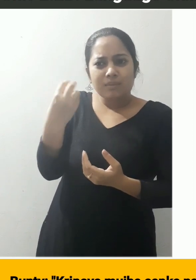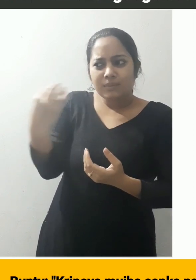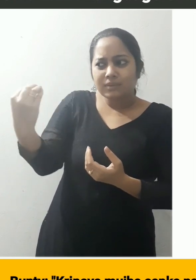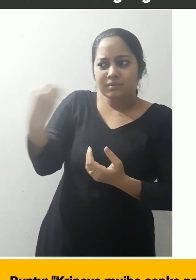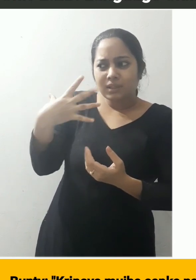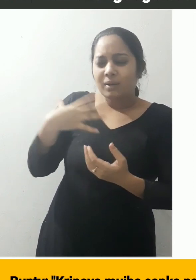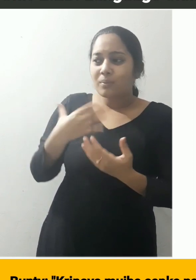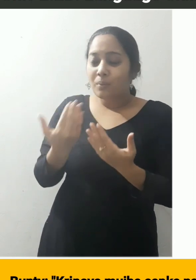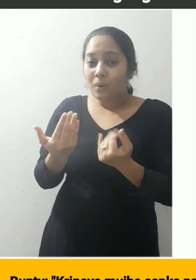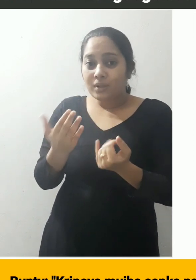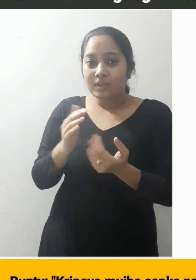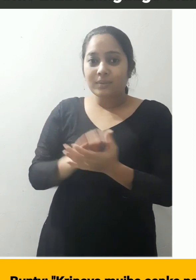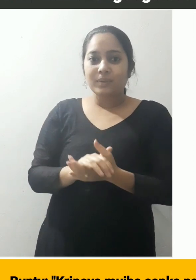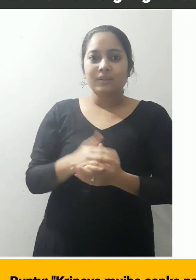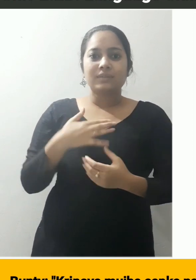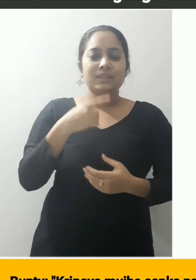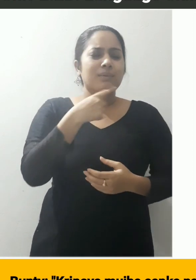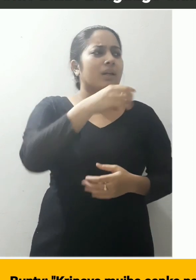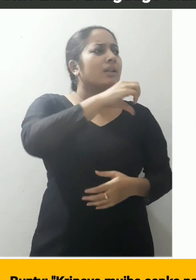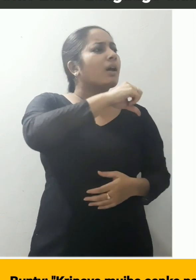हूँ? कस्टमर: